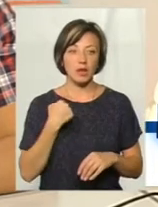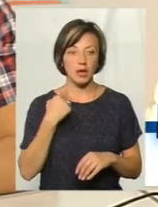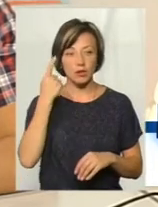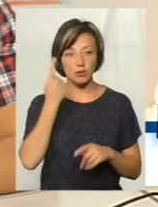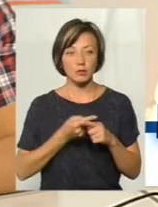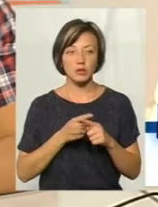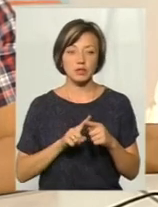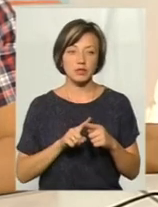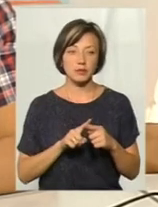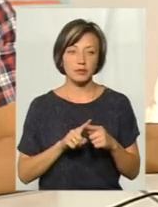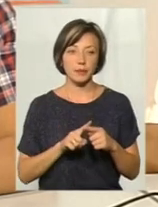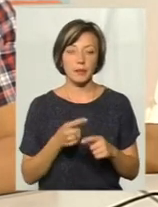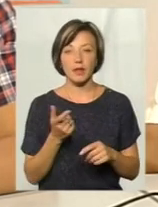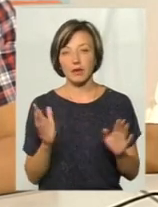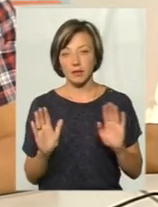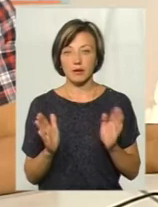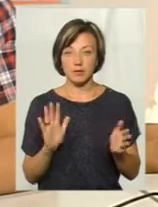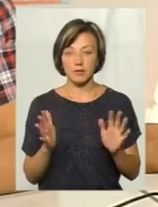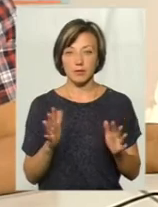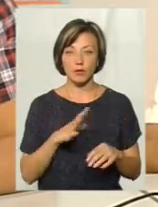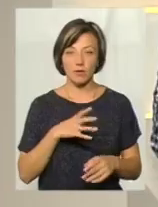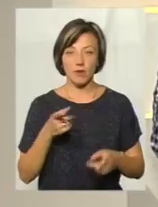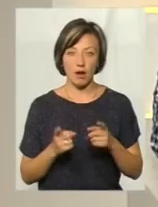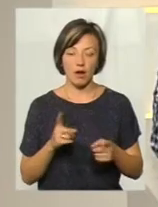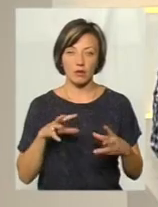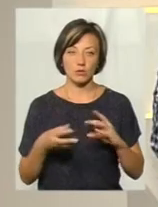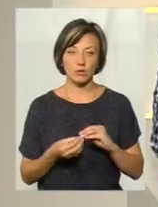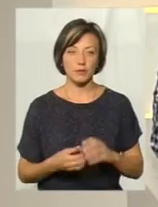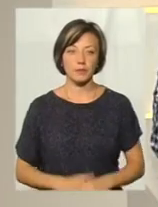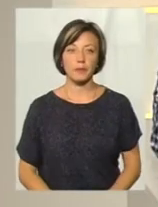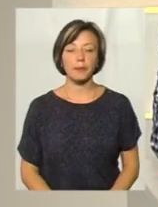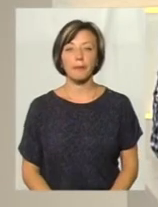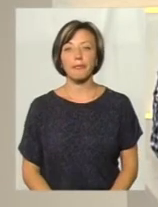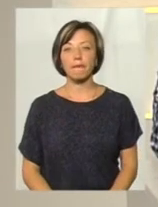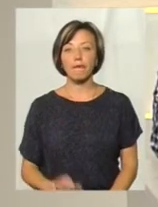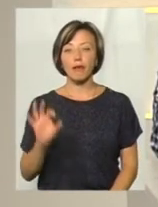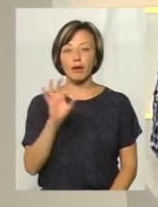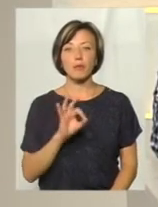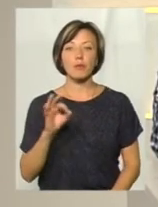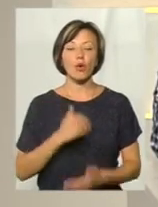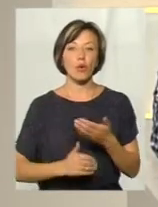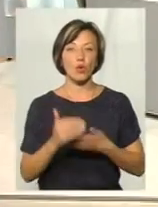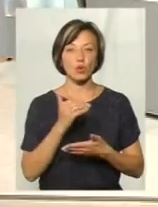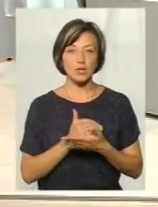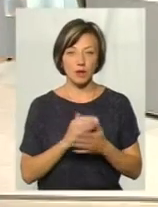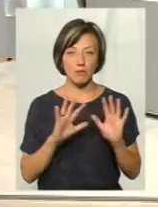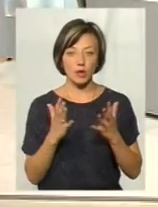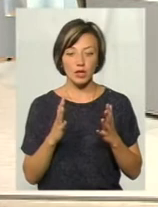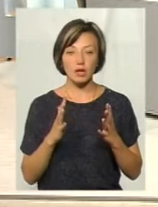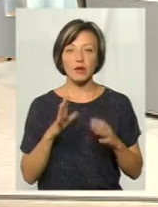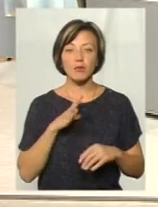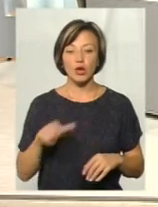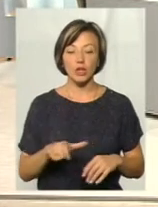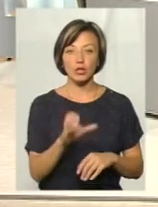це більш-менш такий був реальний би результат. Щодо, власне, останніх подій, які сталися на Случі, то